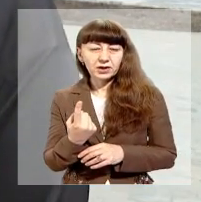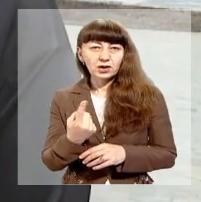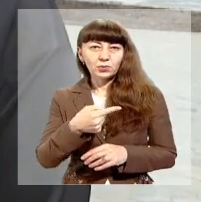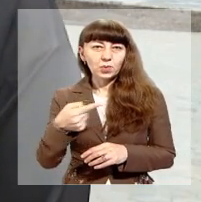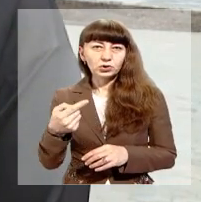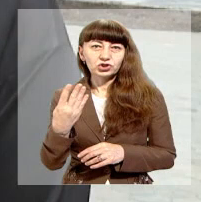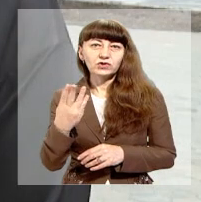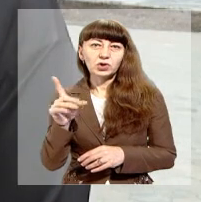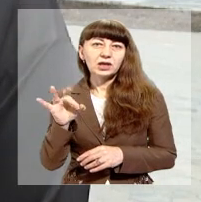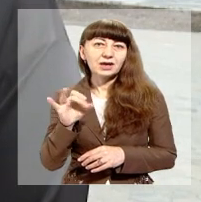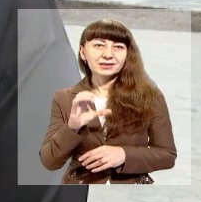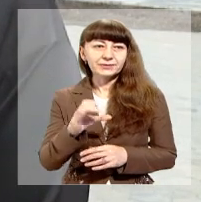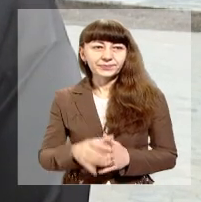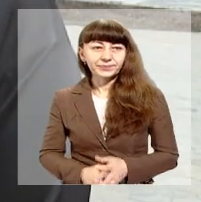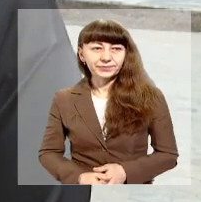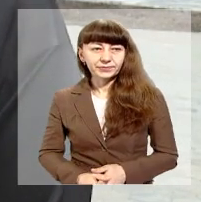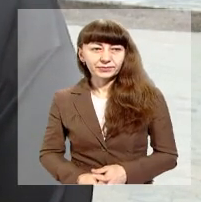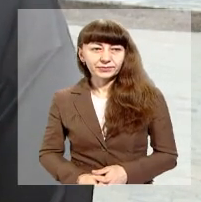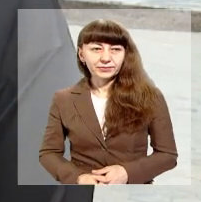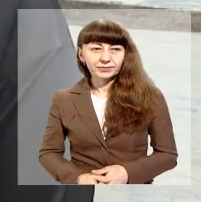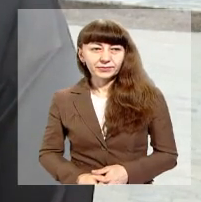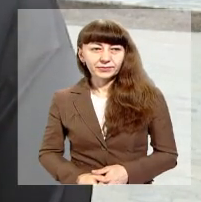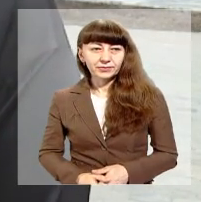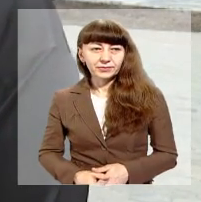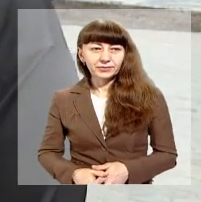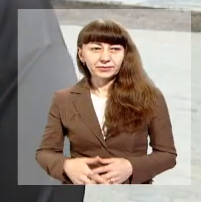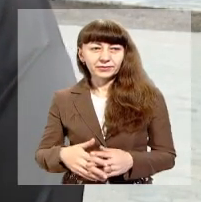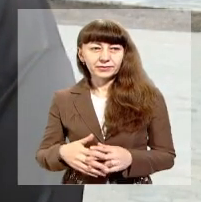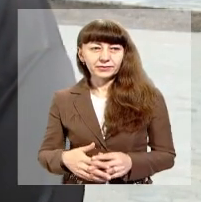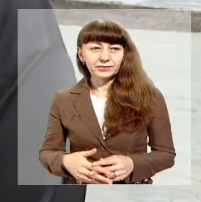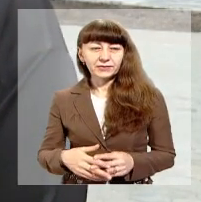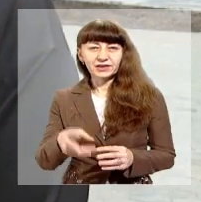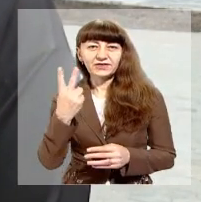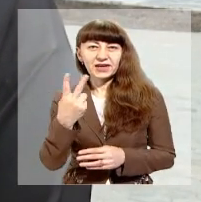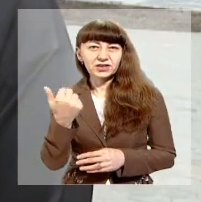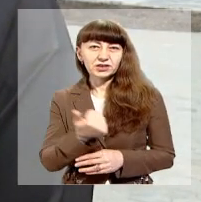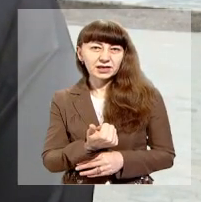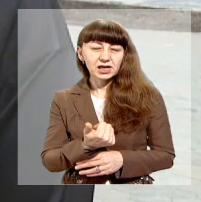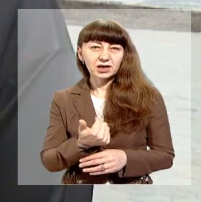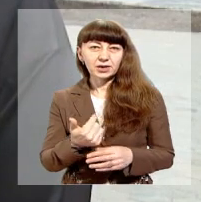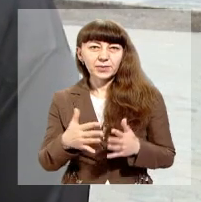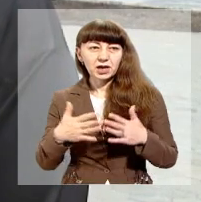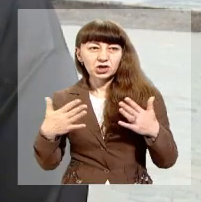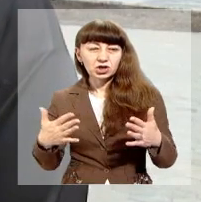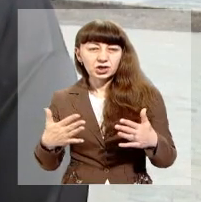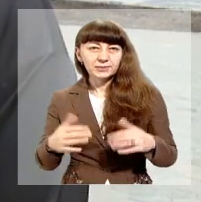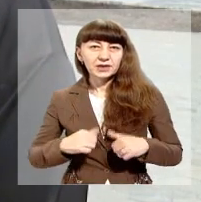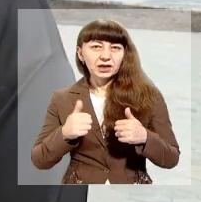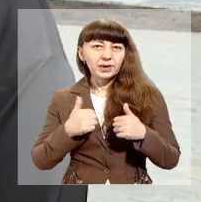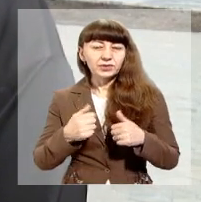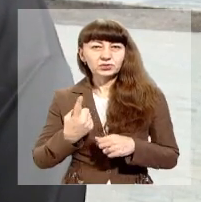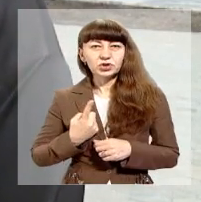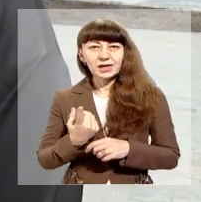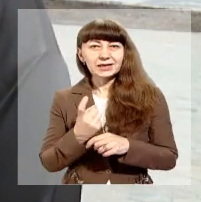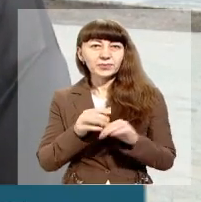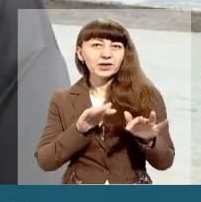с первого по четвертый классы уже около 2 недель, 3 недель с большим трепетом ждали